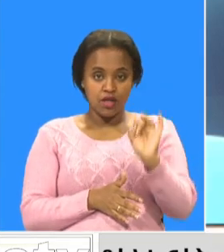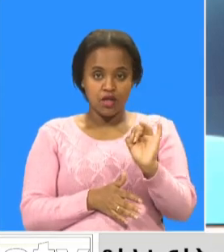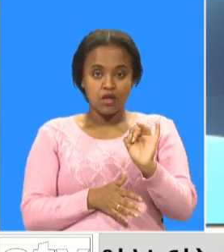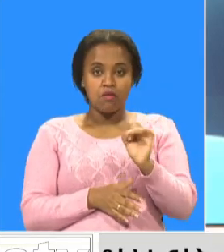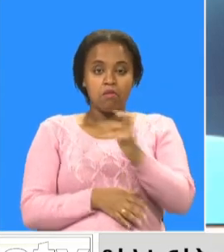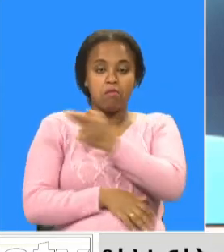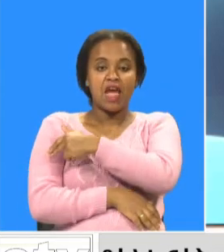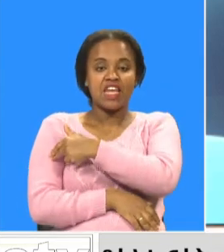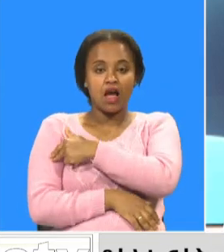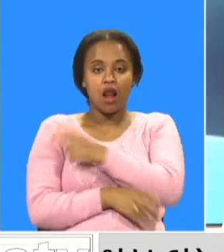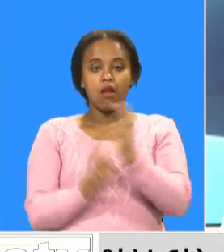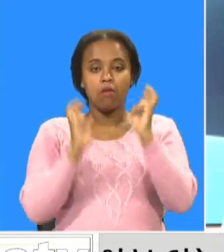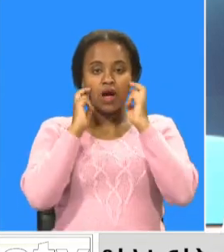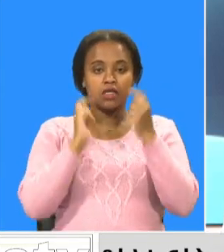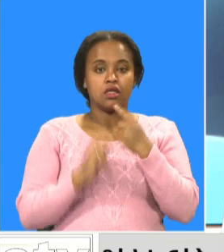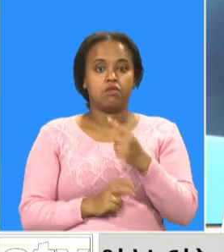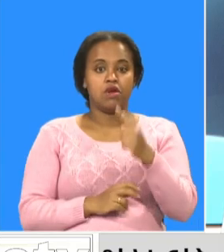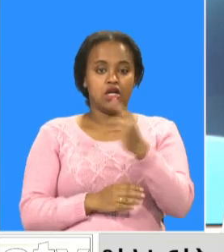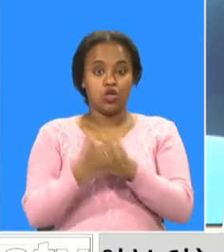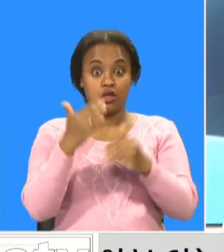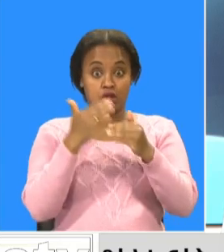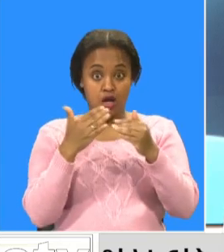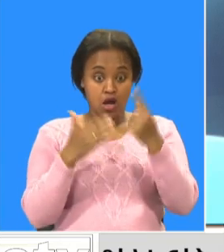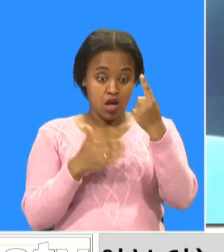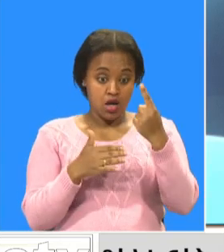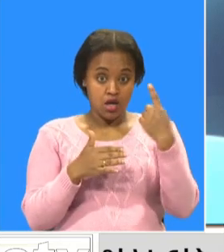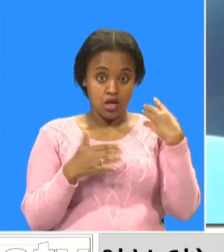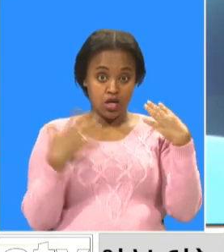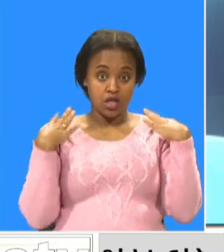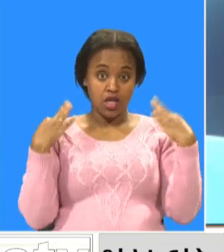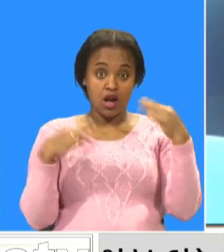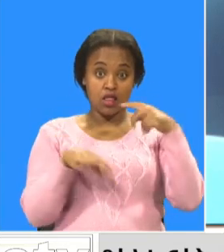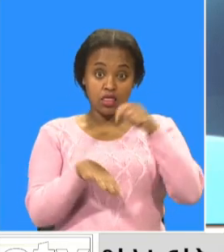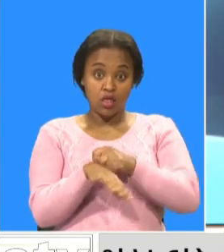እንግዲህ የአንድ ጤና ተቋም በምናይበት ጊዜ